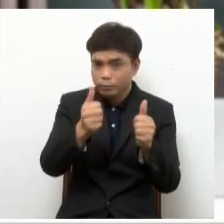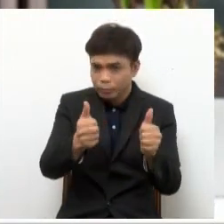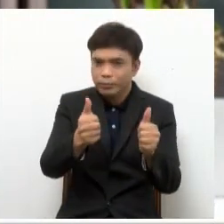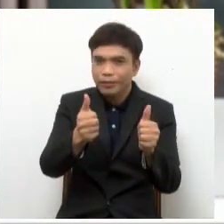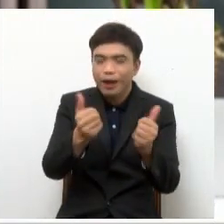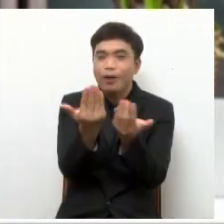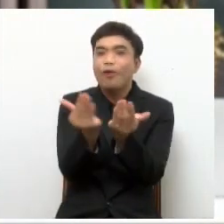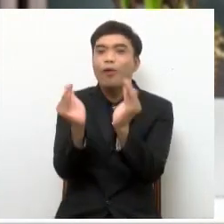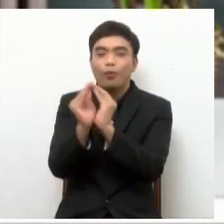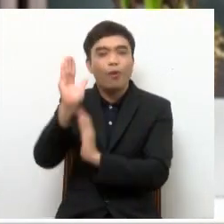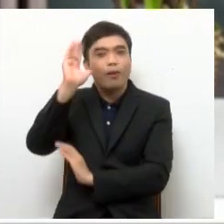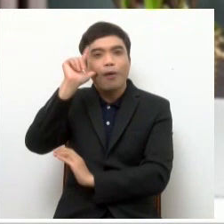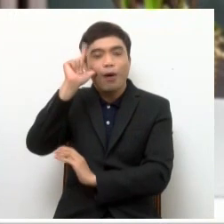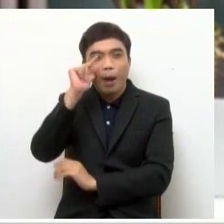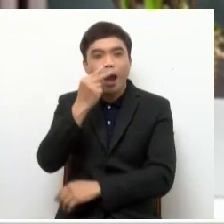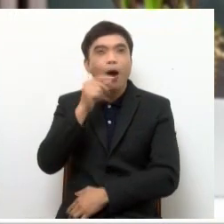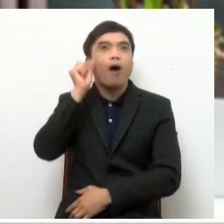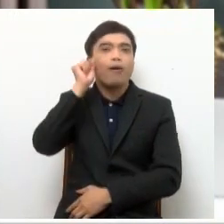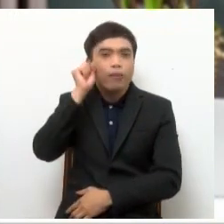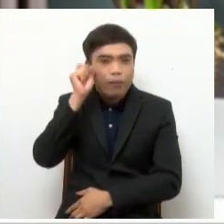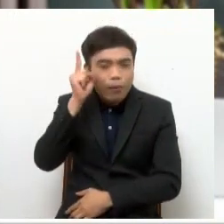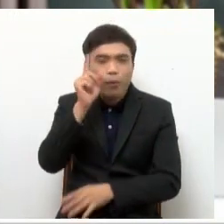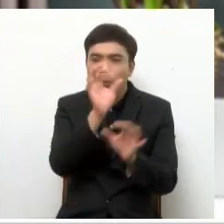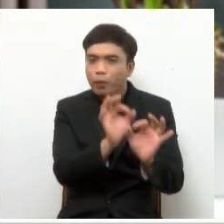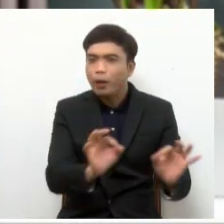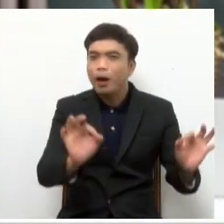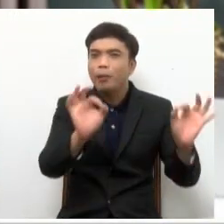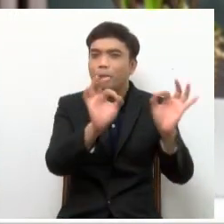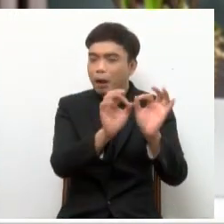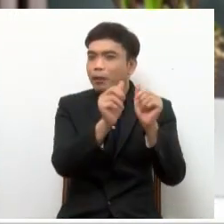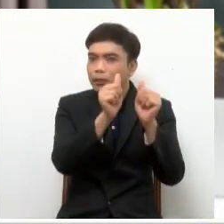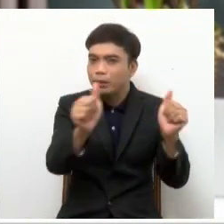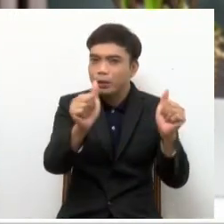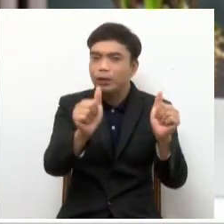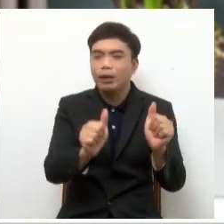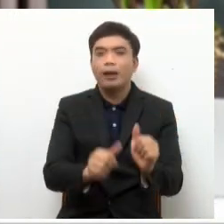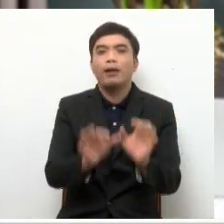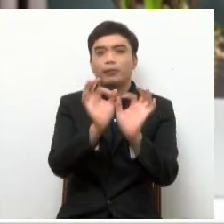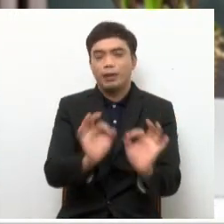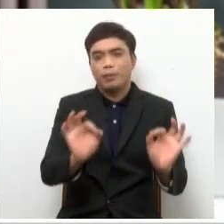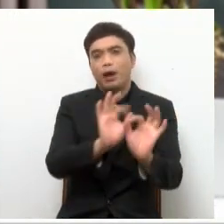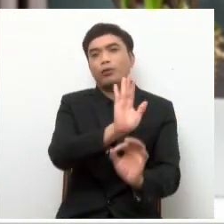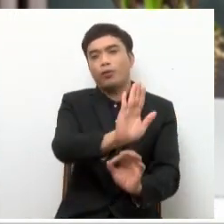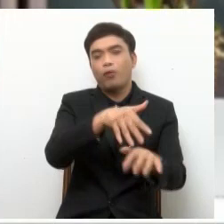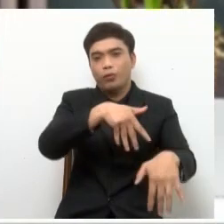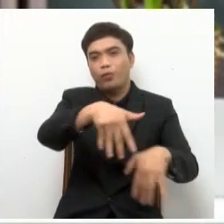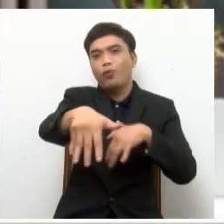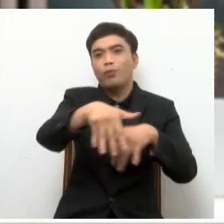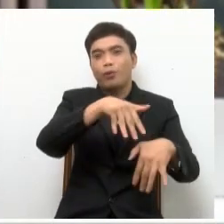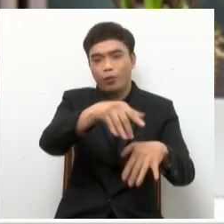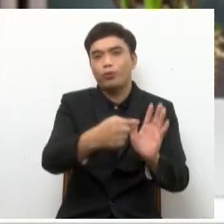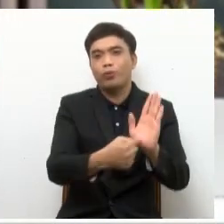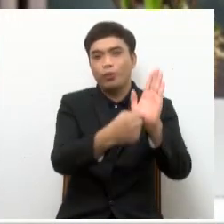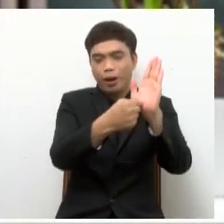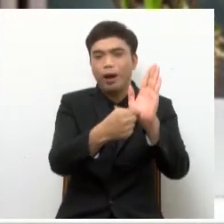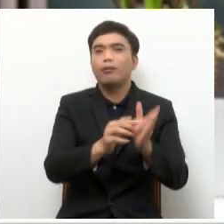ให้ได้เห็นสิ่งที่เป็นคุณค่าแล้วรวมทั้งเป็นอัตลักษณ์ของชุมชนเกิดมาเป็นมูลค่า